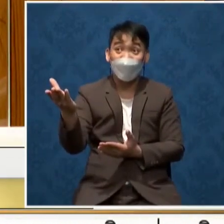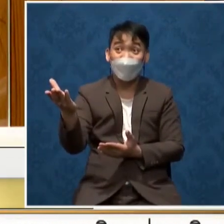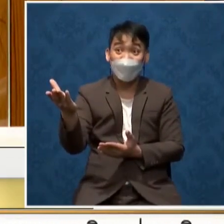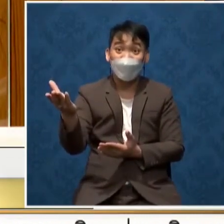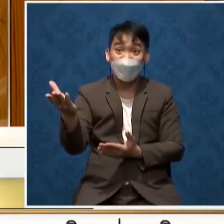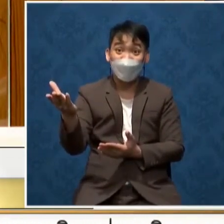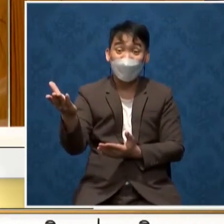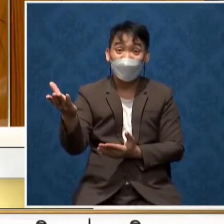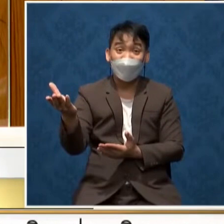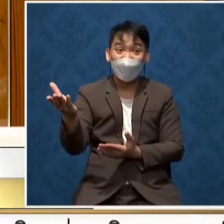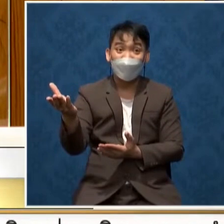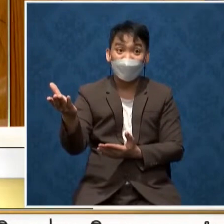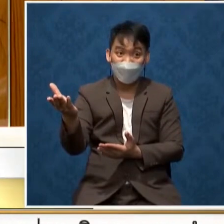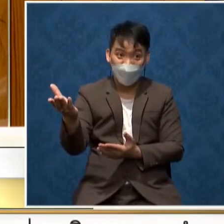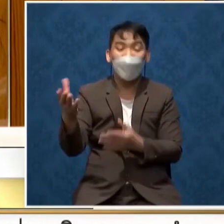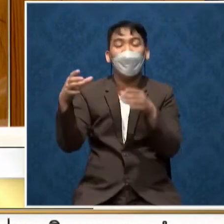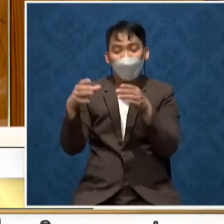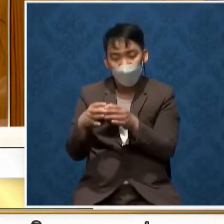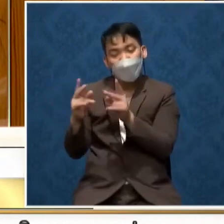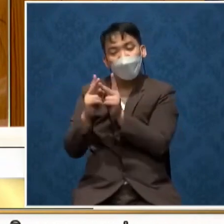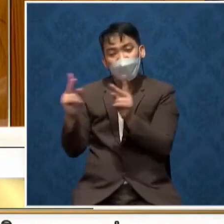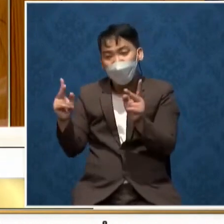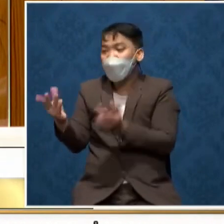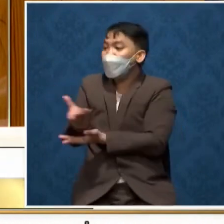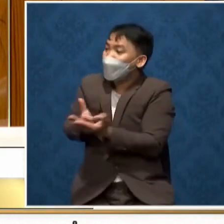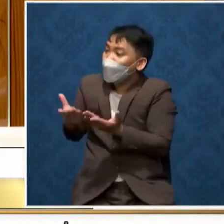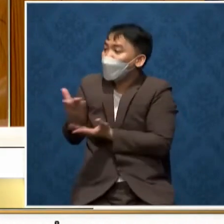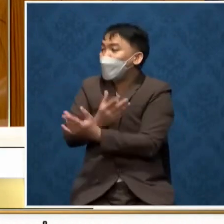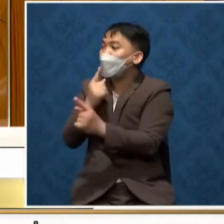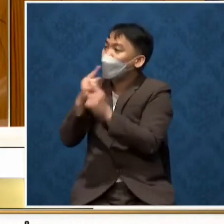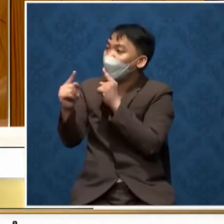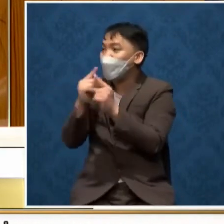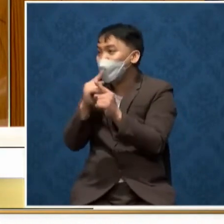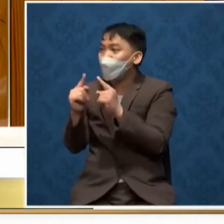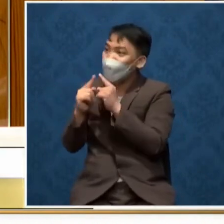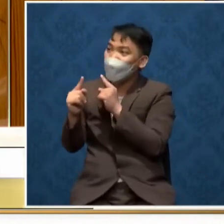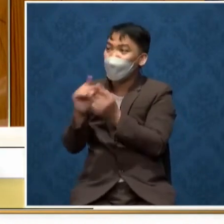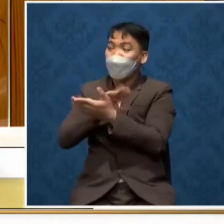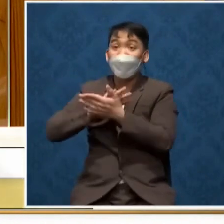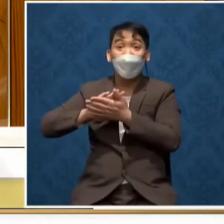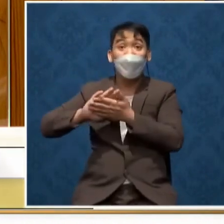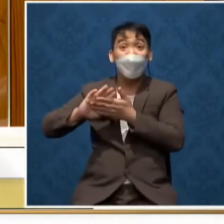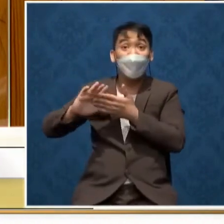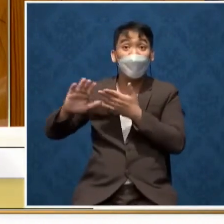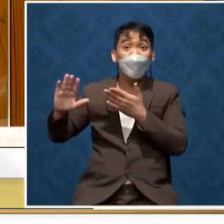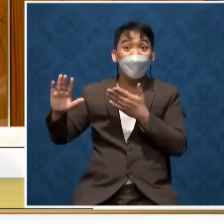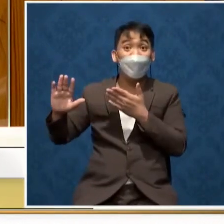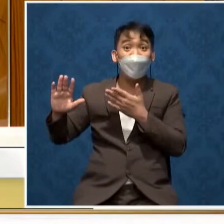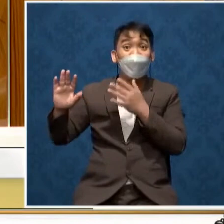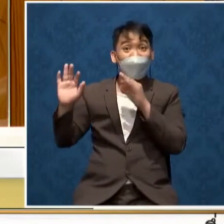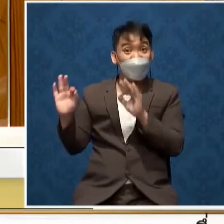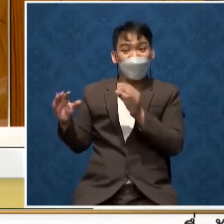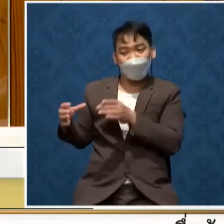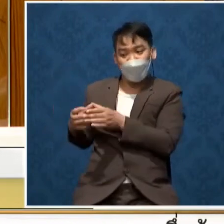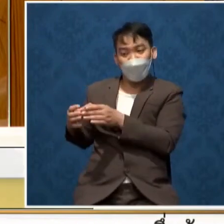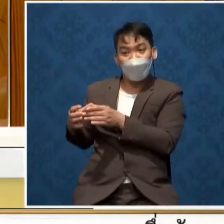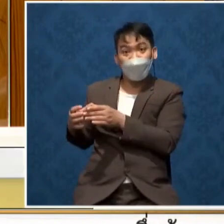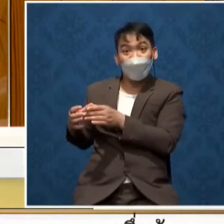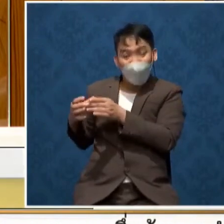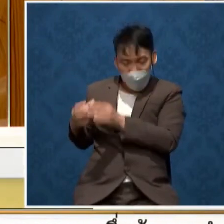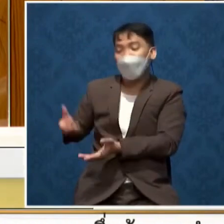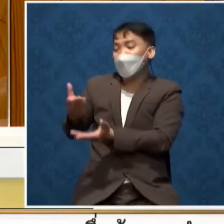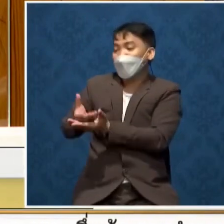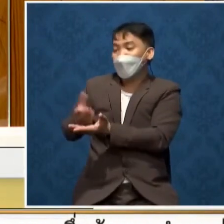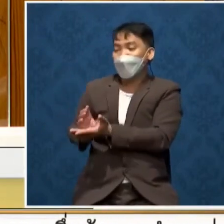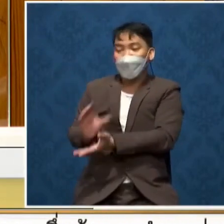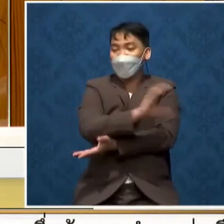มาณแล้วก็เข้ามาที่กรรมาธิการงบประมาณนะครับและกรรมาธิการงบประมาณได้จัดสรรเงินจำนว